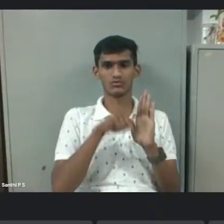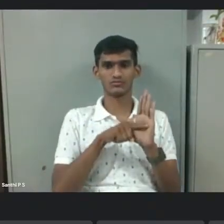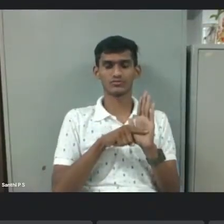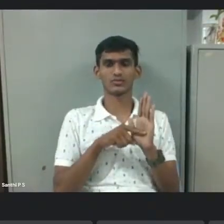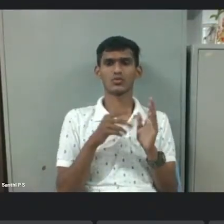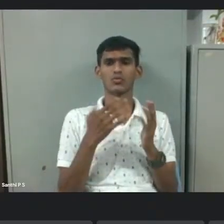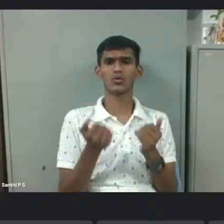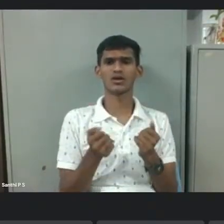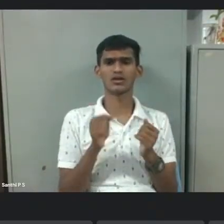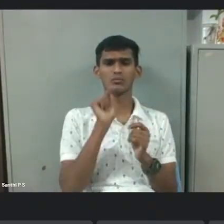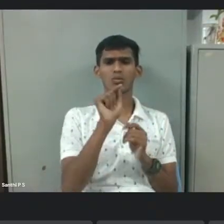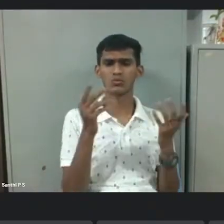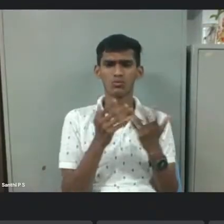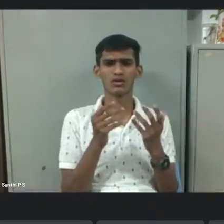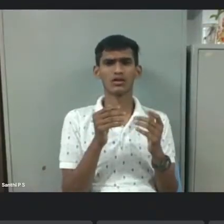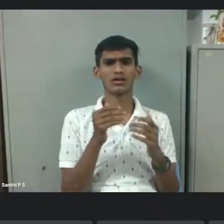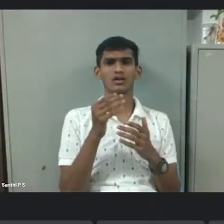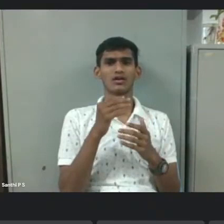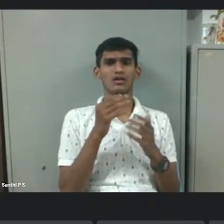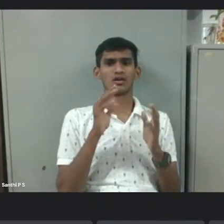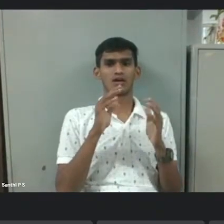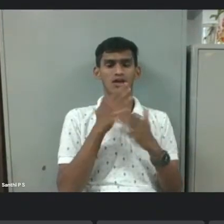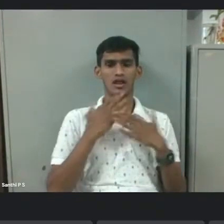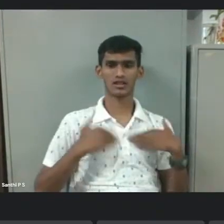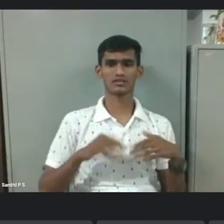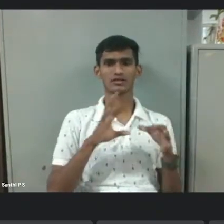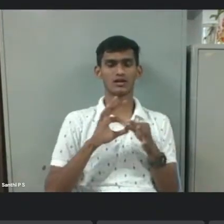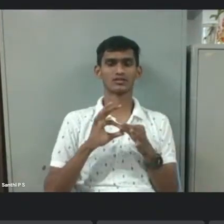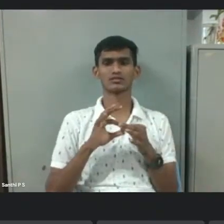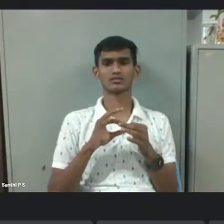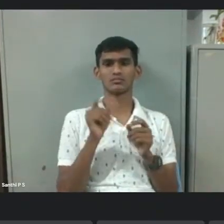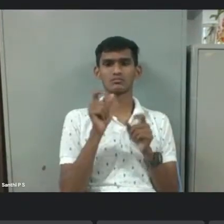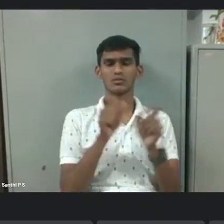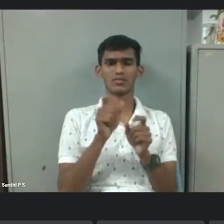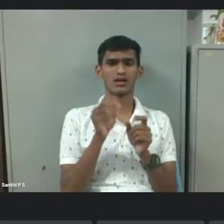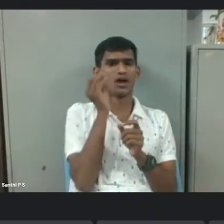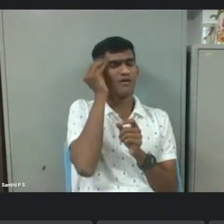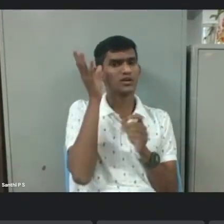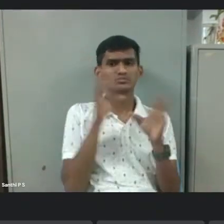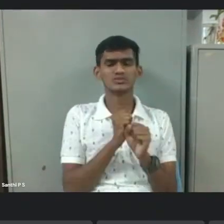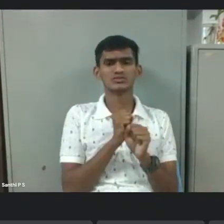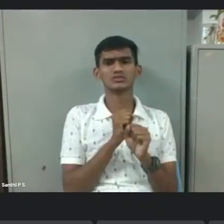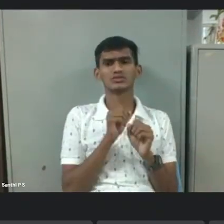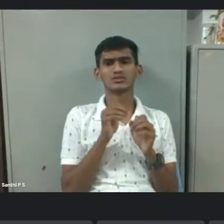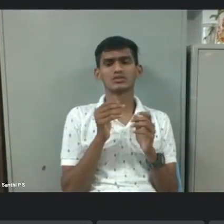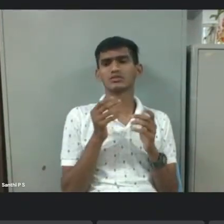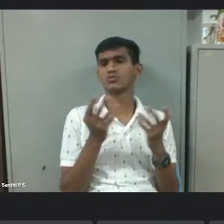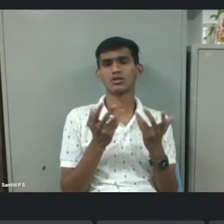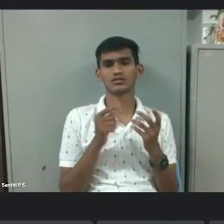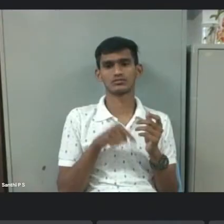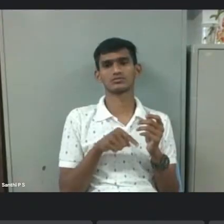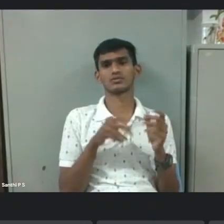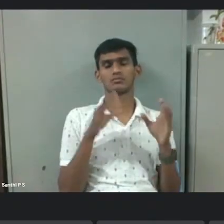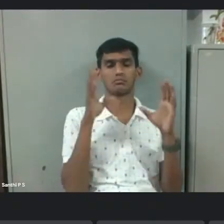എന്തുകൊണ്ട് ആരോഗ്യ സംവിധാനങ്ങൾ പര്യാപ്തമാവുന്നില്ല? കാരണം അവർക്ക് അതിനെപ്പറ്റി അറിയില്ല. അപ്പൊ ഓവറോൾ എല്ലാ തലത്തിലും ഇതിനെ